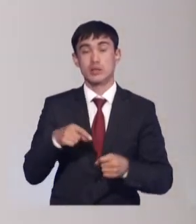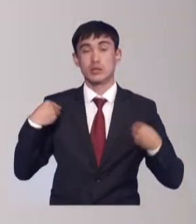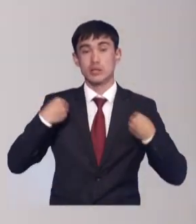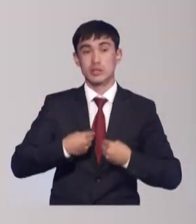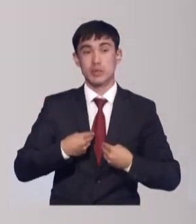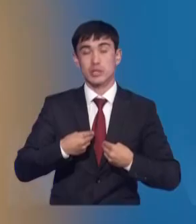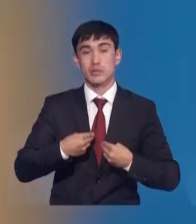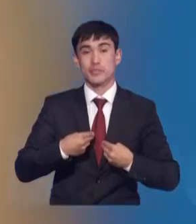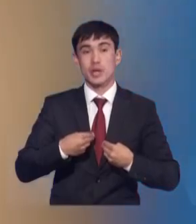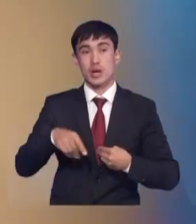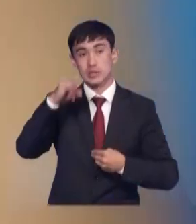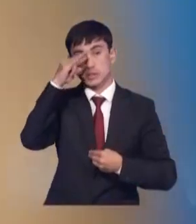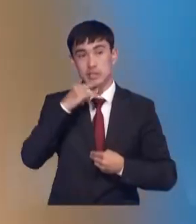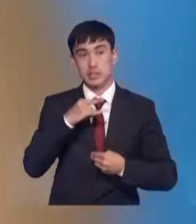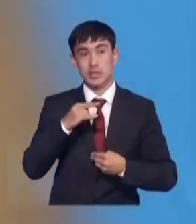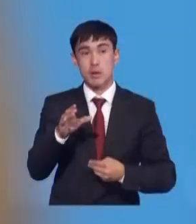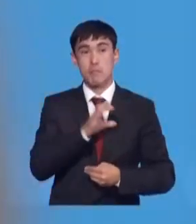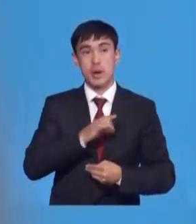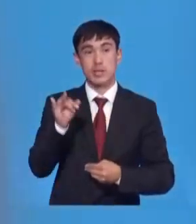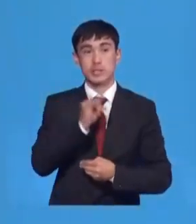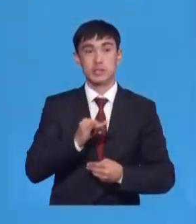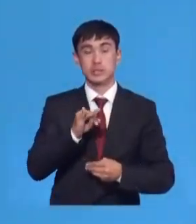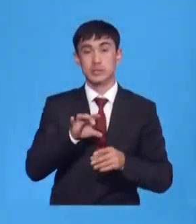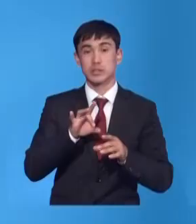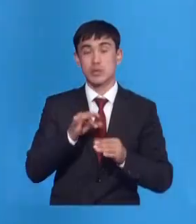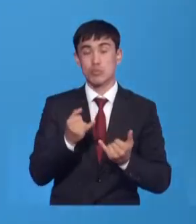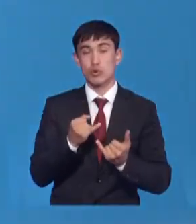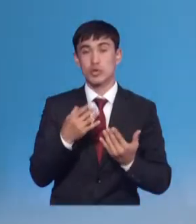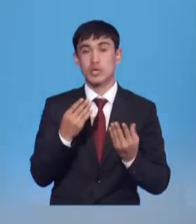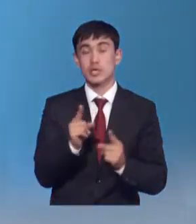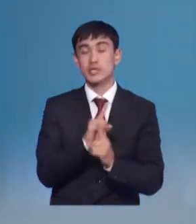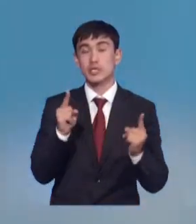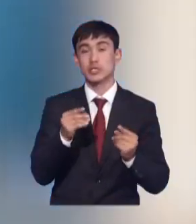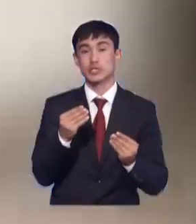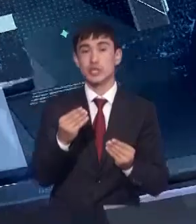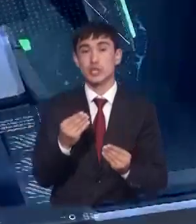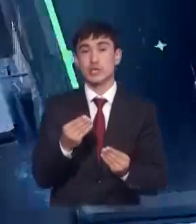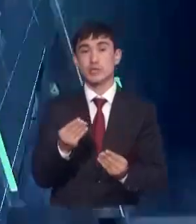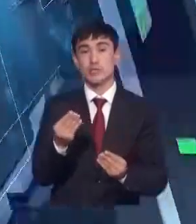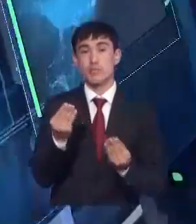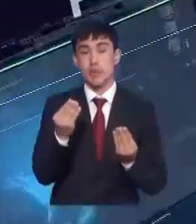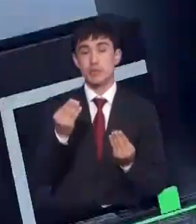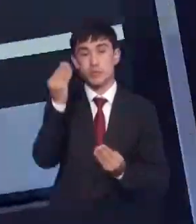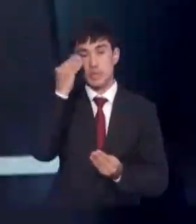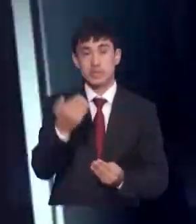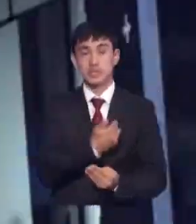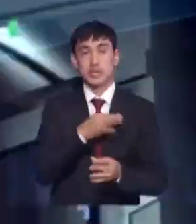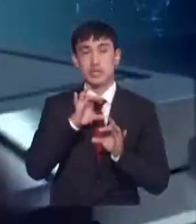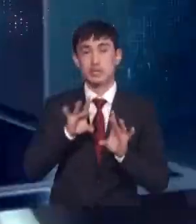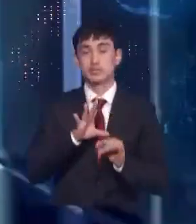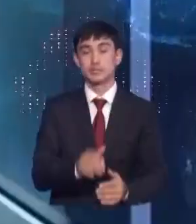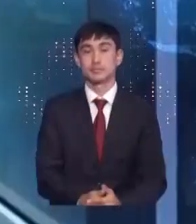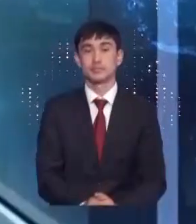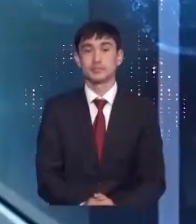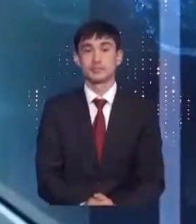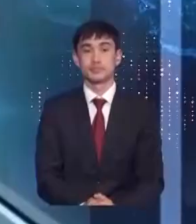киімін кию арқылы Қазақстанның бай тарихи мұрасын еске салып, бүгінгі сәтке ерекше мән бергісі келді. Камила Тынштай, Жайдарбек Нұрбек,